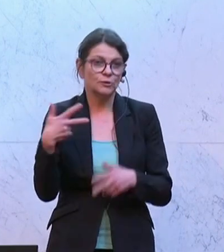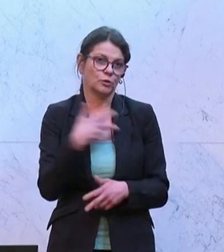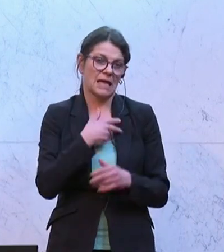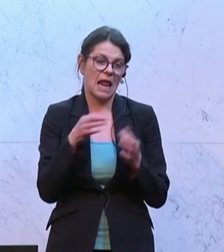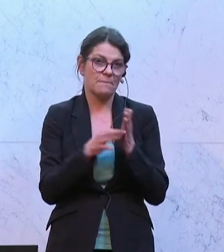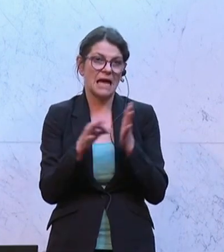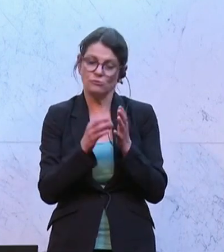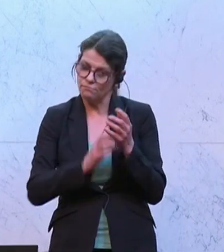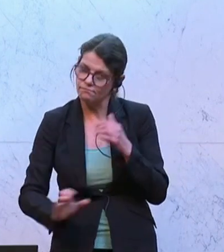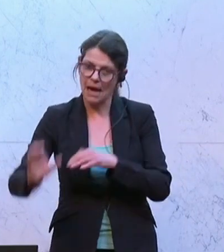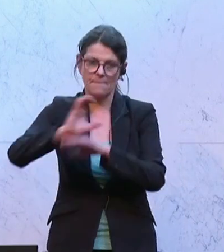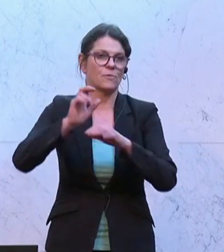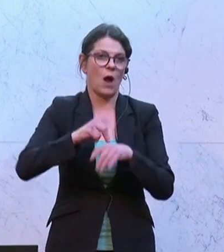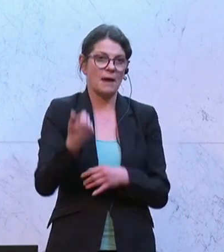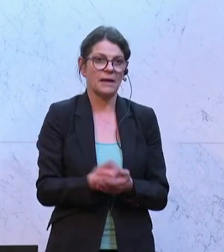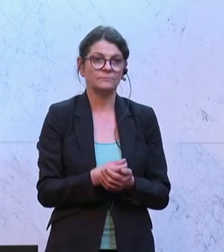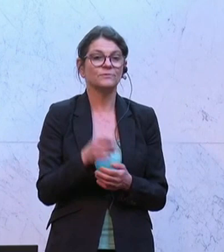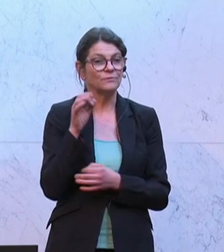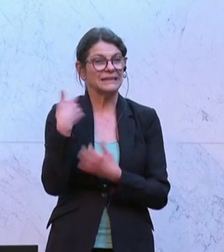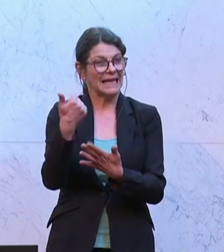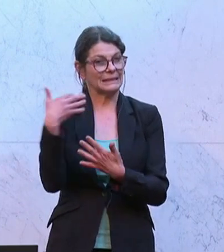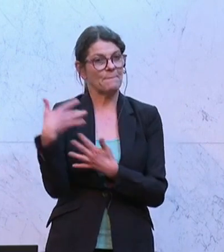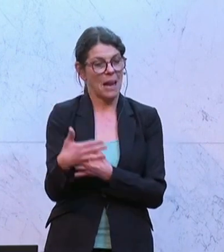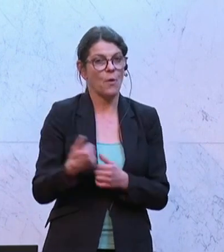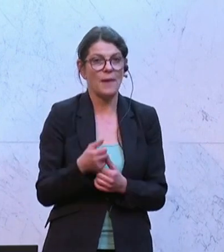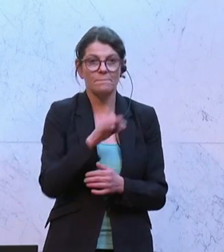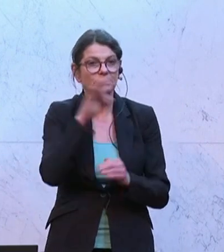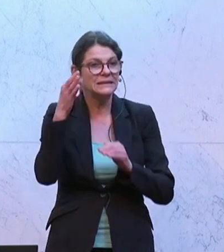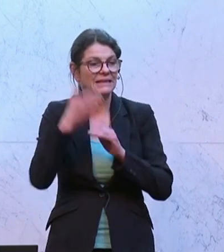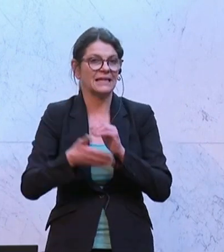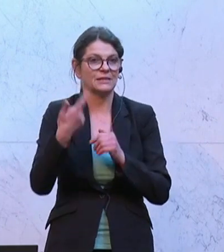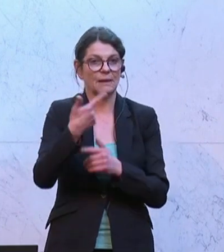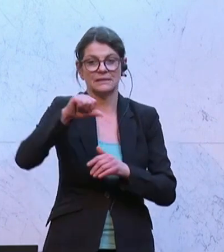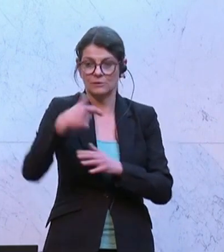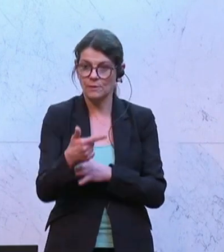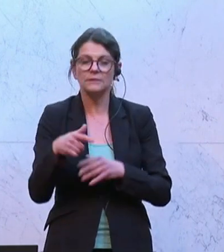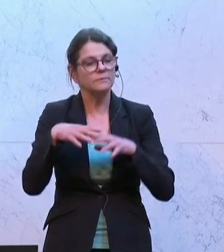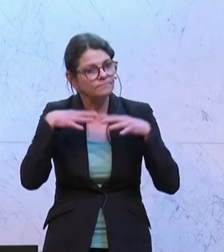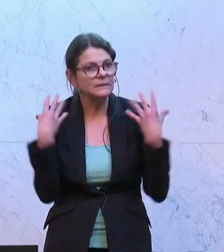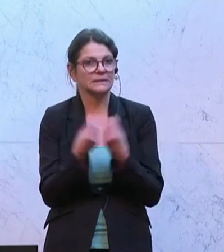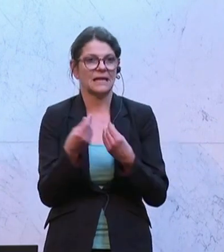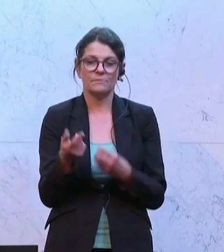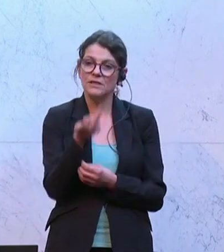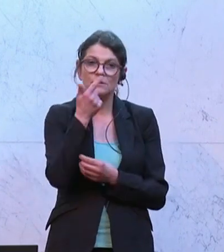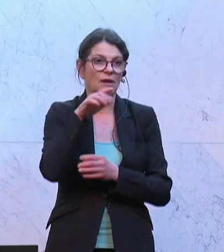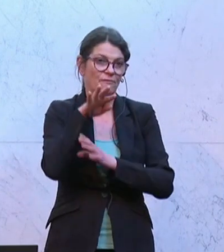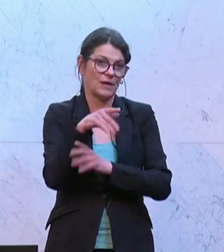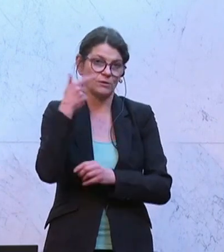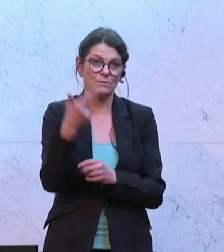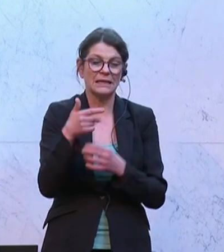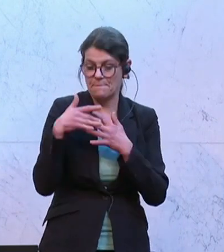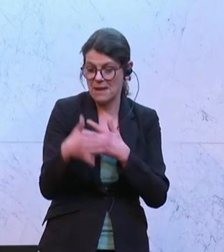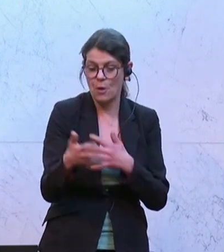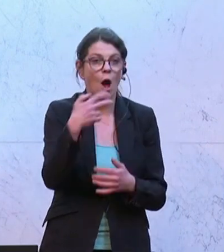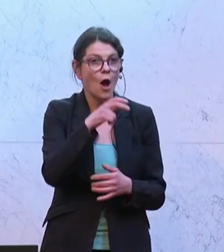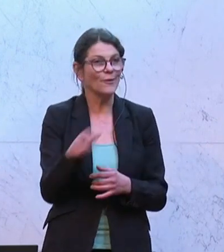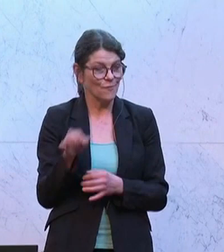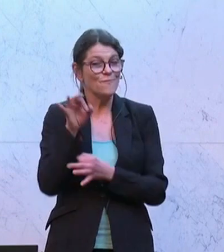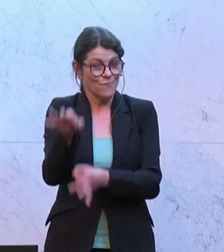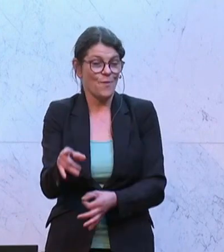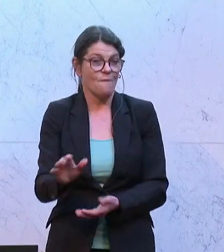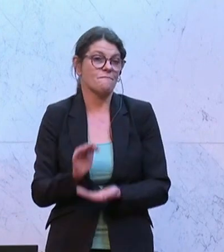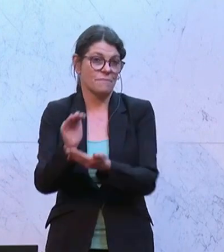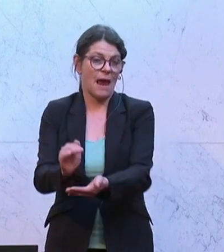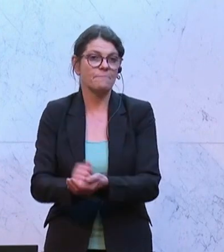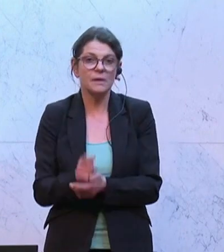Maßnahme nochmals um 60 Millionen auf. Bis Ende 2026 stehen also insgesamt 224 Millionen Euro zur Verfügung,